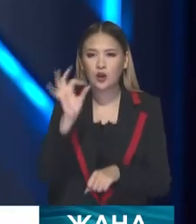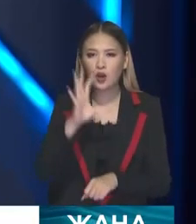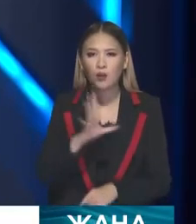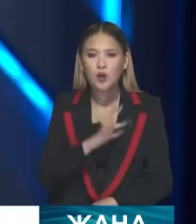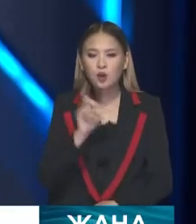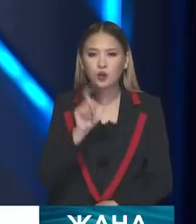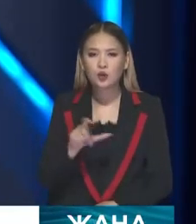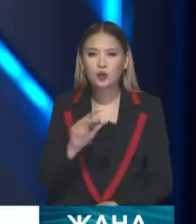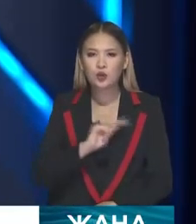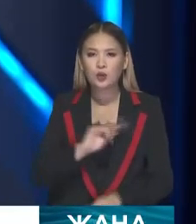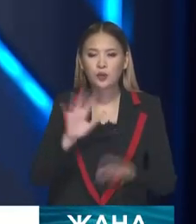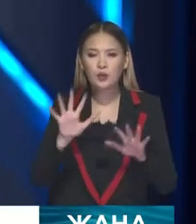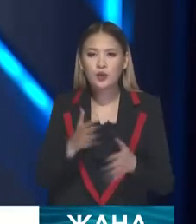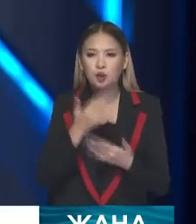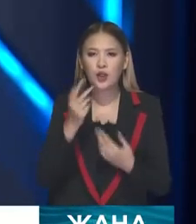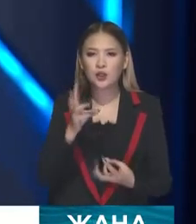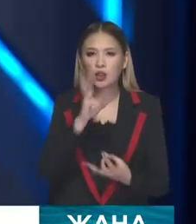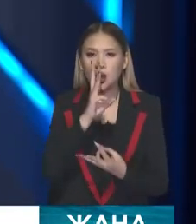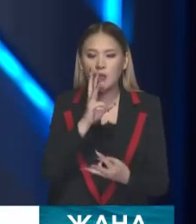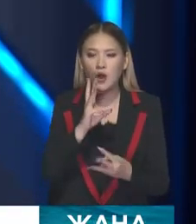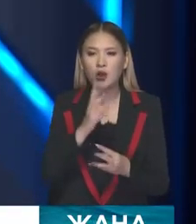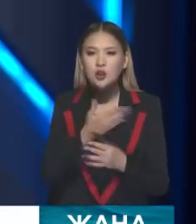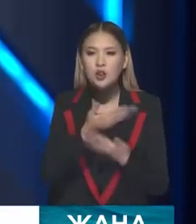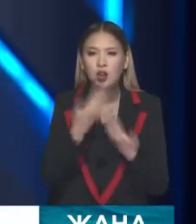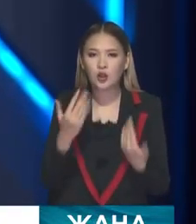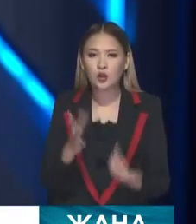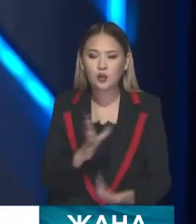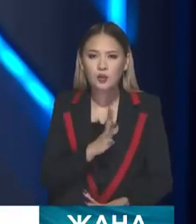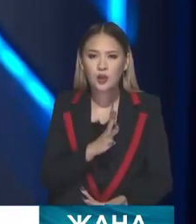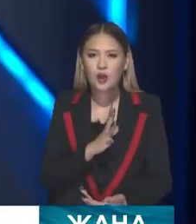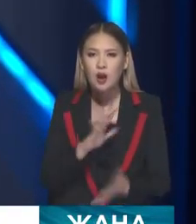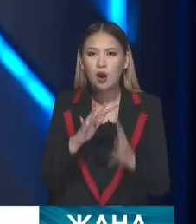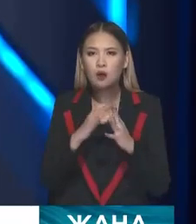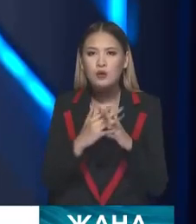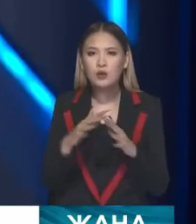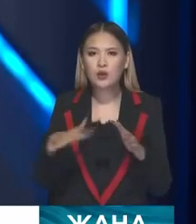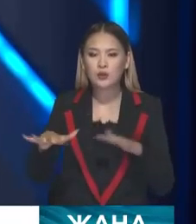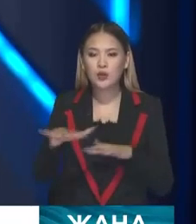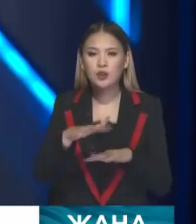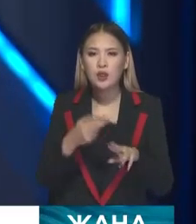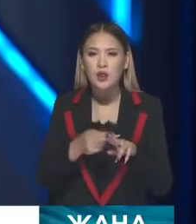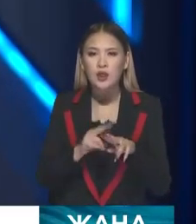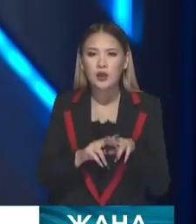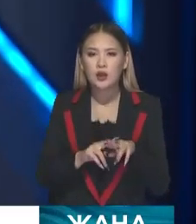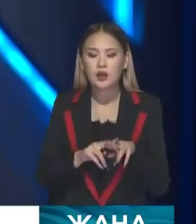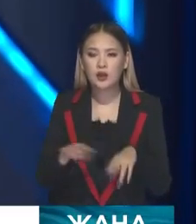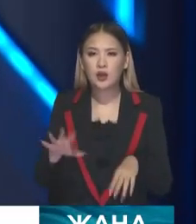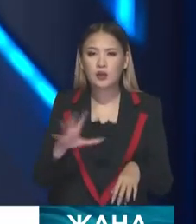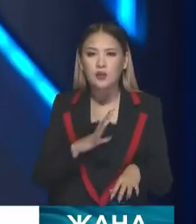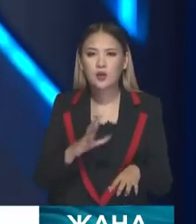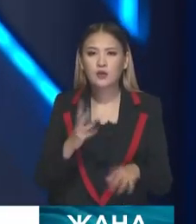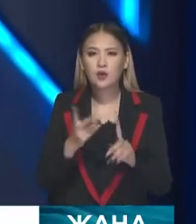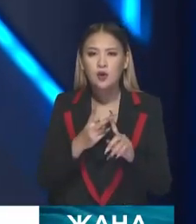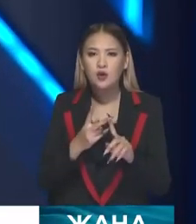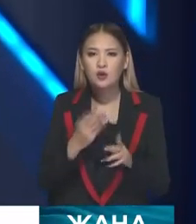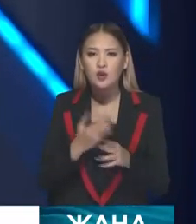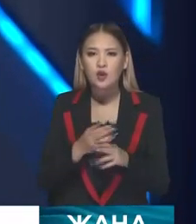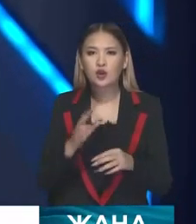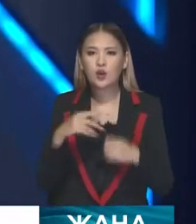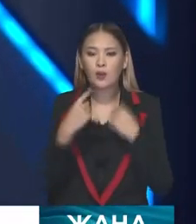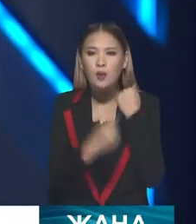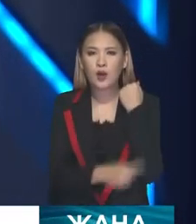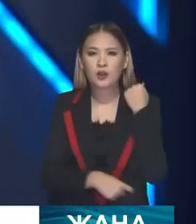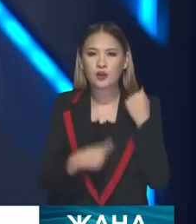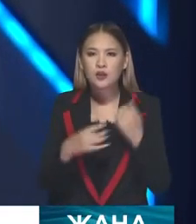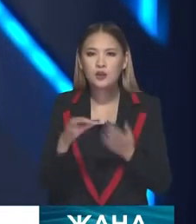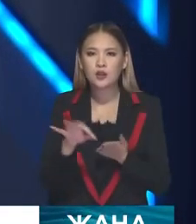келмеді. Ол кезде олар зарплатасын төледі, сондай кезде накладный расходтарын жоқ. Бірінші кезекте, екінші мәселе құрылыс материалы бірден күрт өсіп